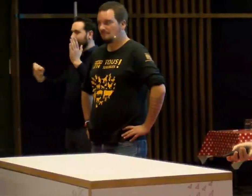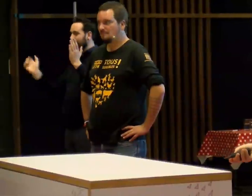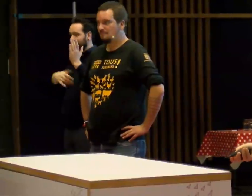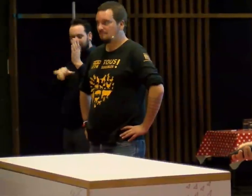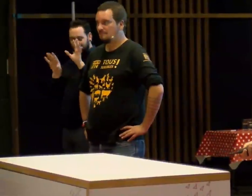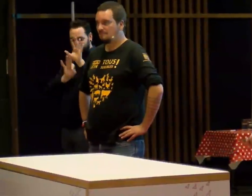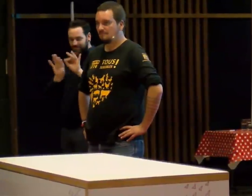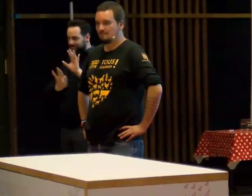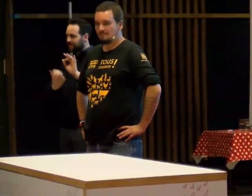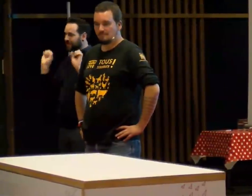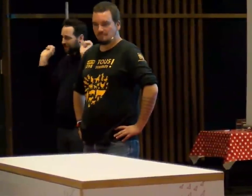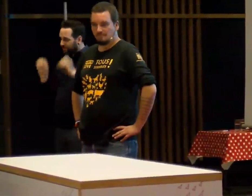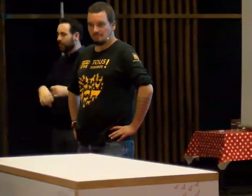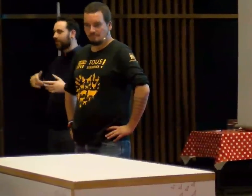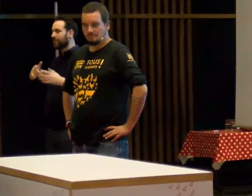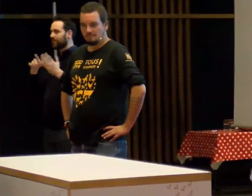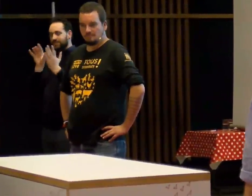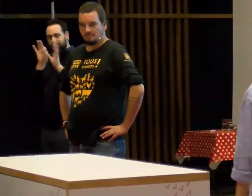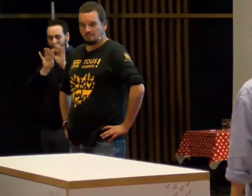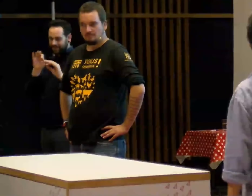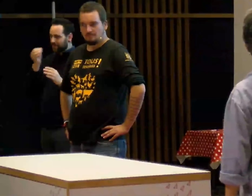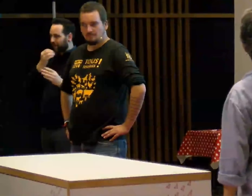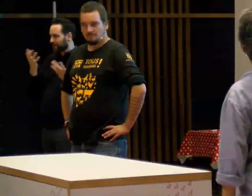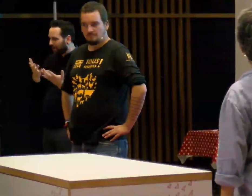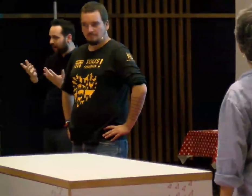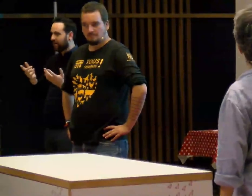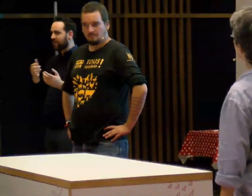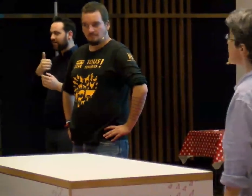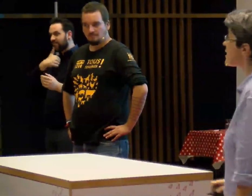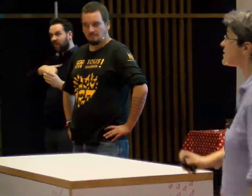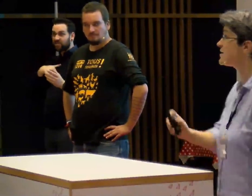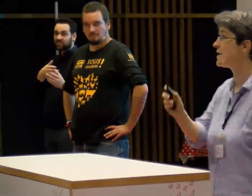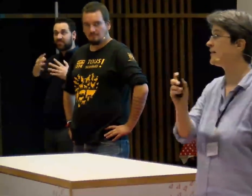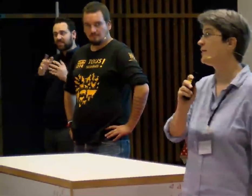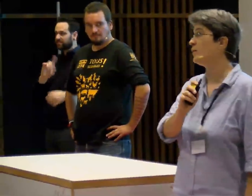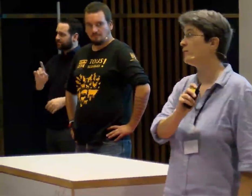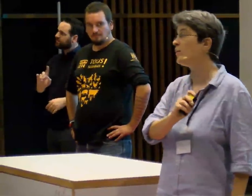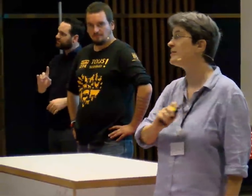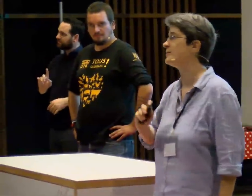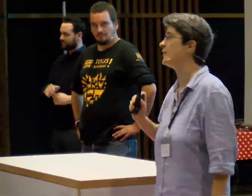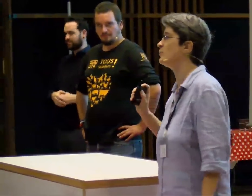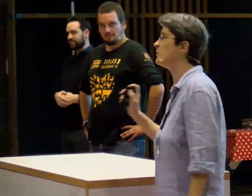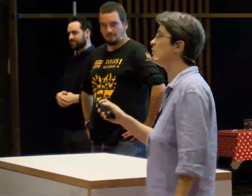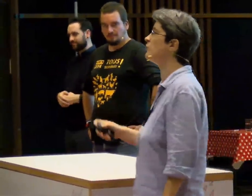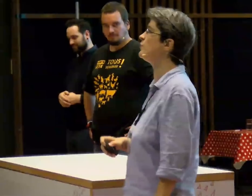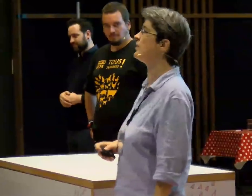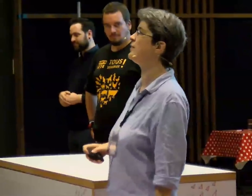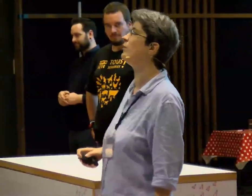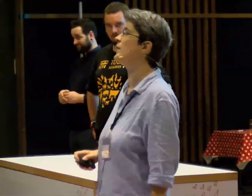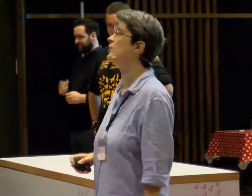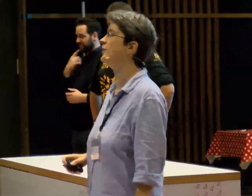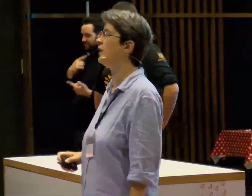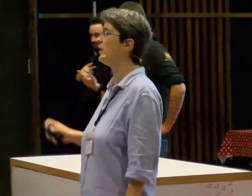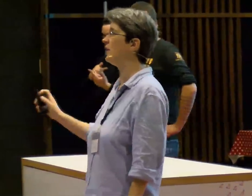où manger vegan autour de chez vous. Ça s'adresse aux restaurants, mais ça s'adresse aussi aux